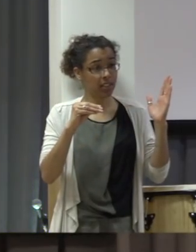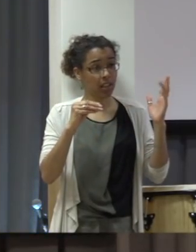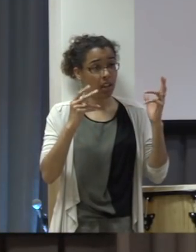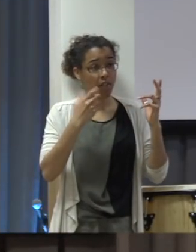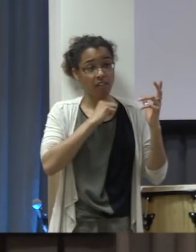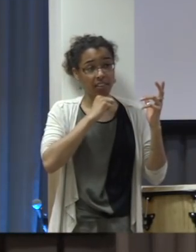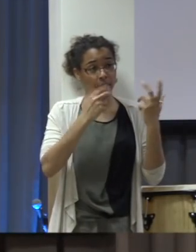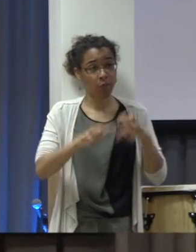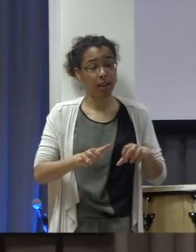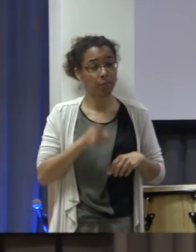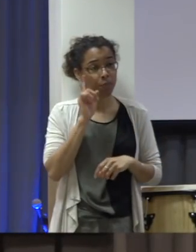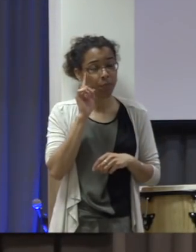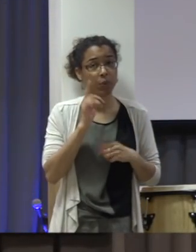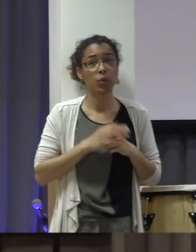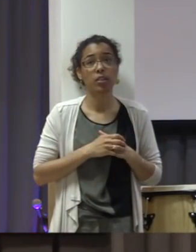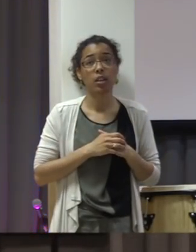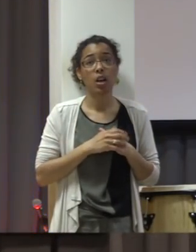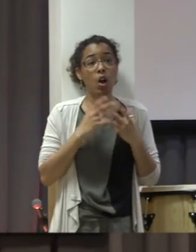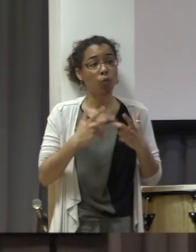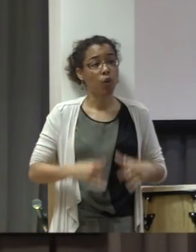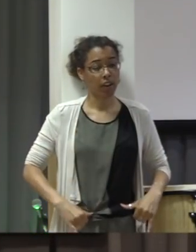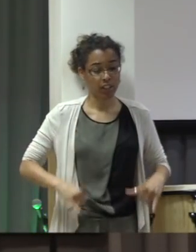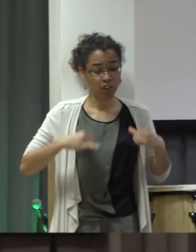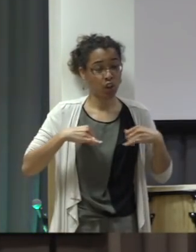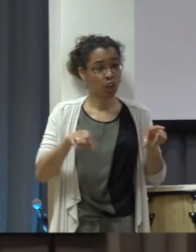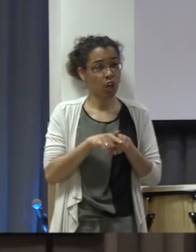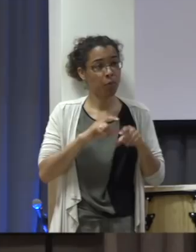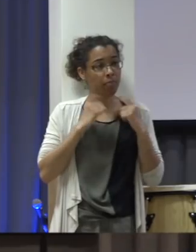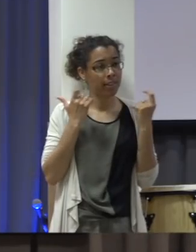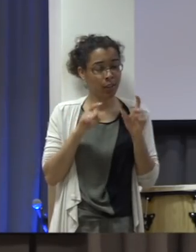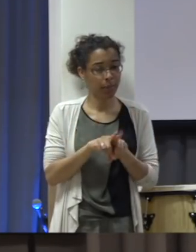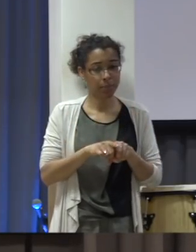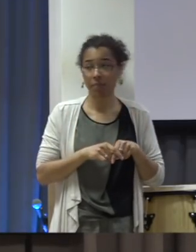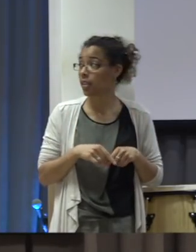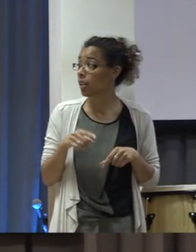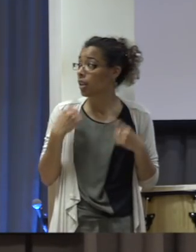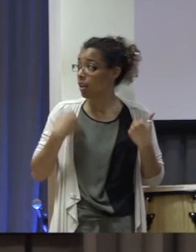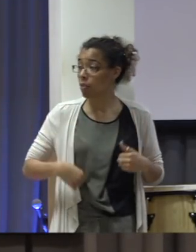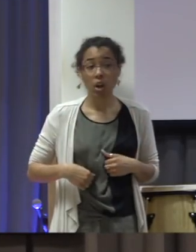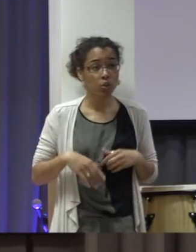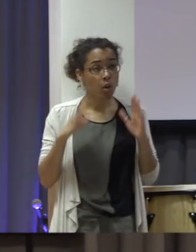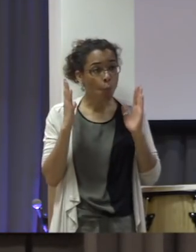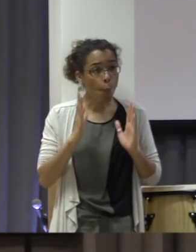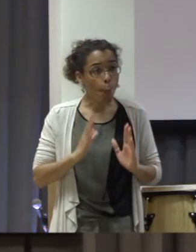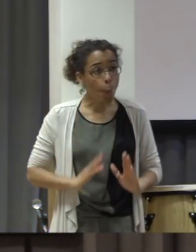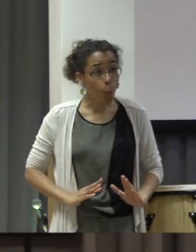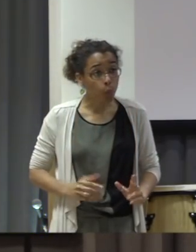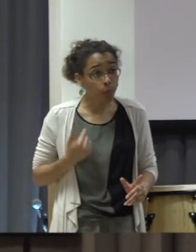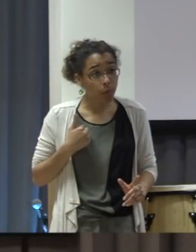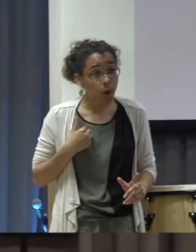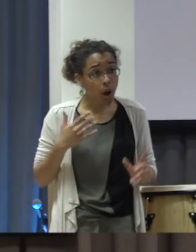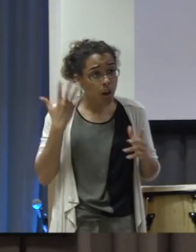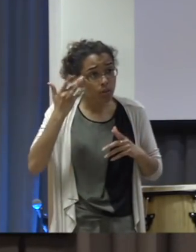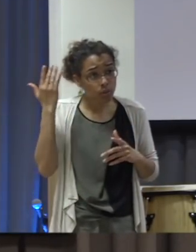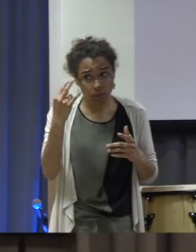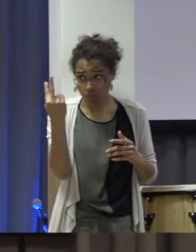vieillir. Parce que les gens disent, nous voulons rester jeunes comme notre pasteur. Est-ce que vous me voyez amaigri? Est-ce que vous me voyez un homme qui a des